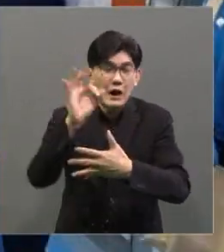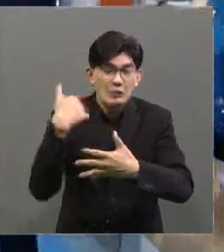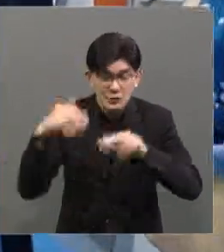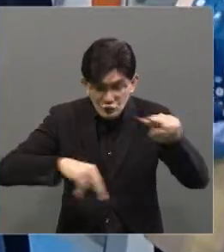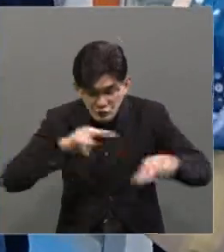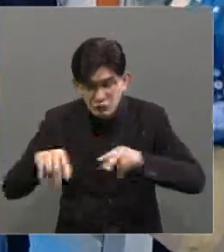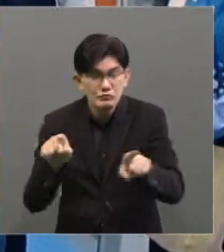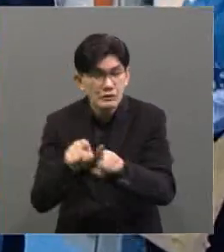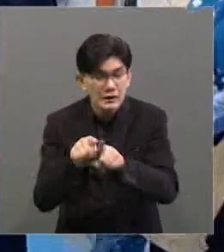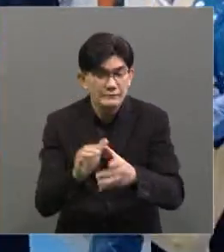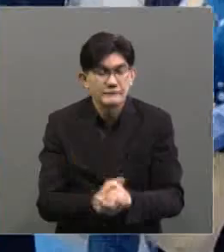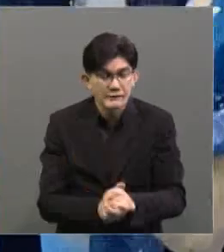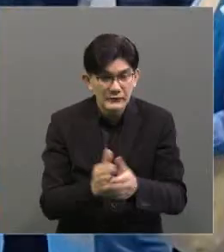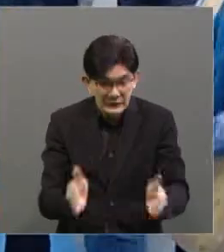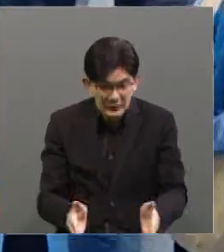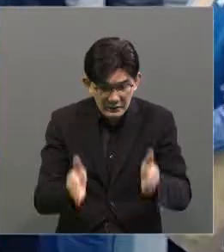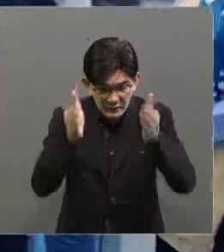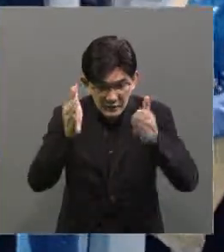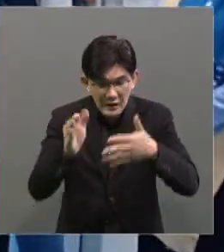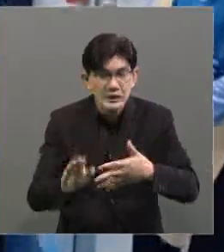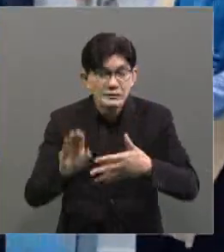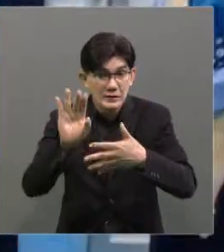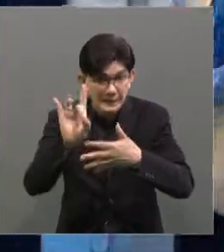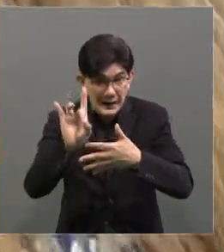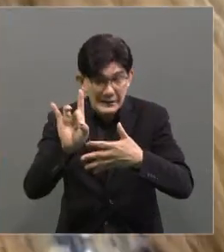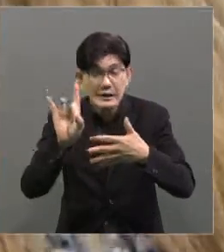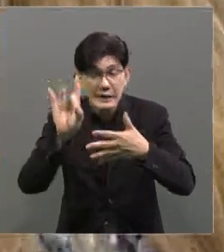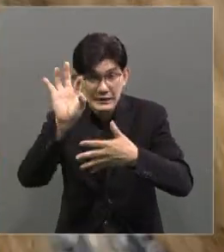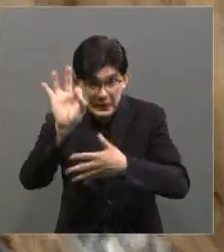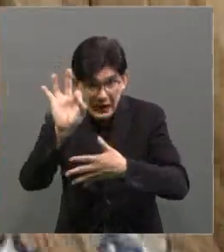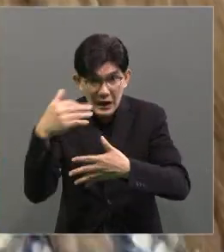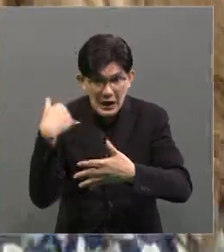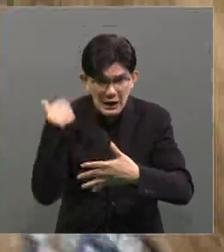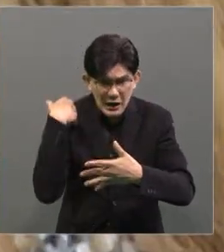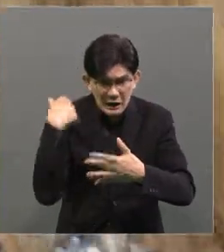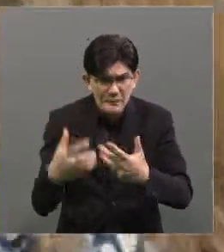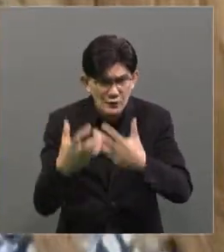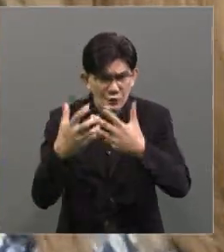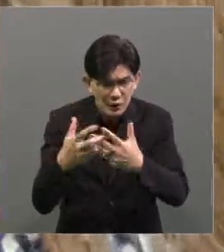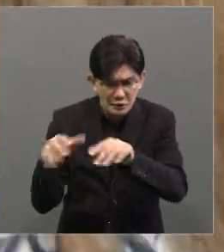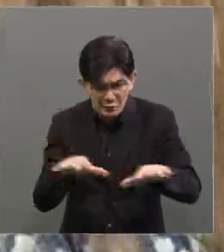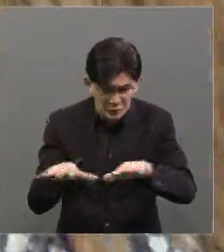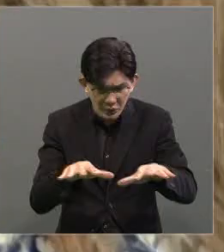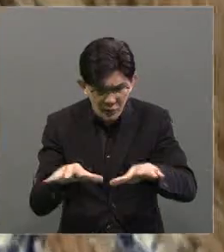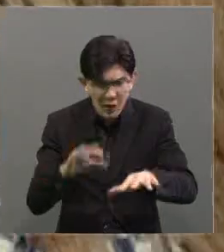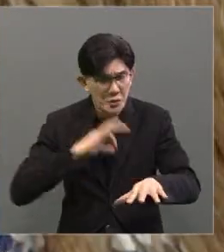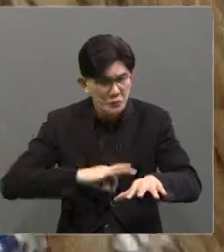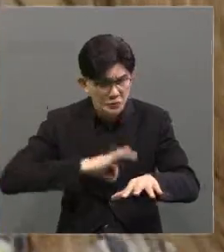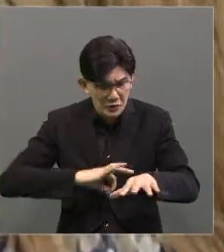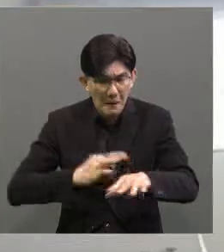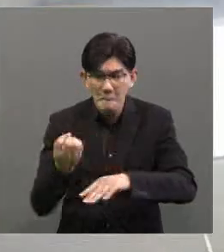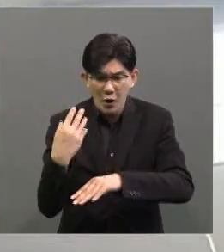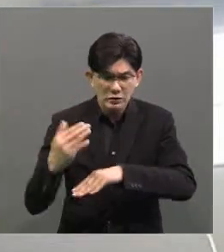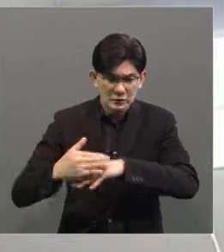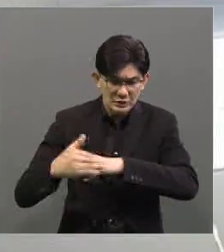สะเทือนของตัวอาคารติดตั้งไว้ที่ชั้น8กับชั้น9เพื่อตรวจวัดซึ่งเครื่องมือเนี่ยจะส่งสัญญาณการสั่นว่าเป็น